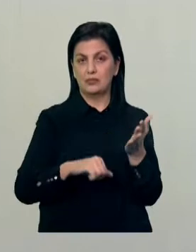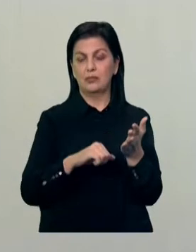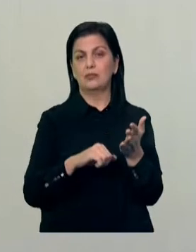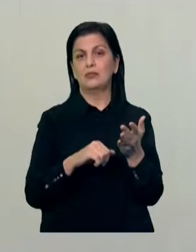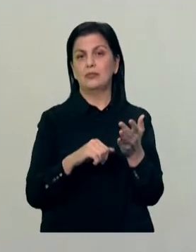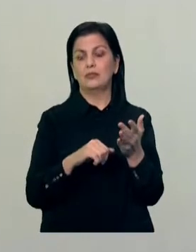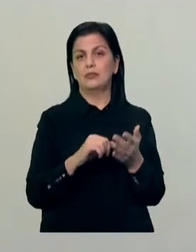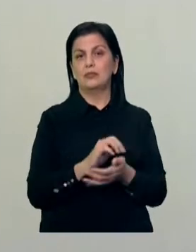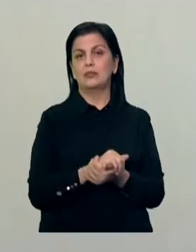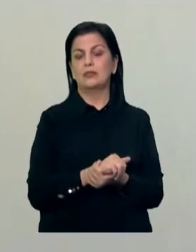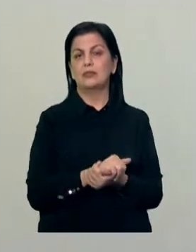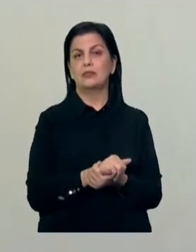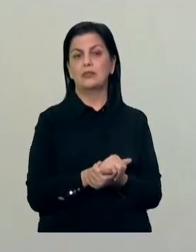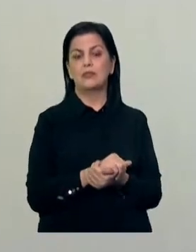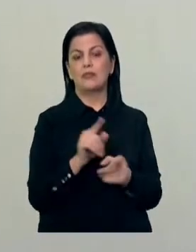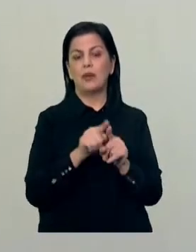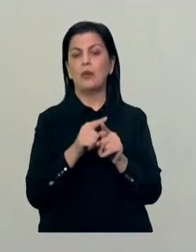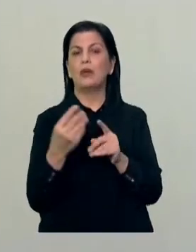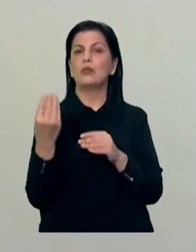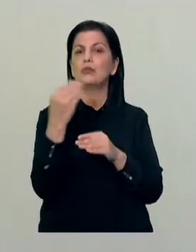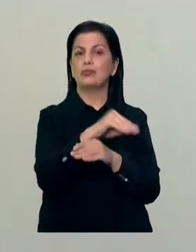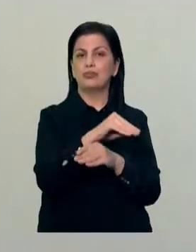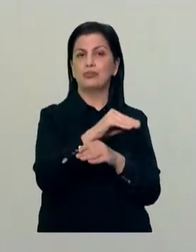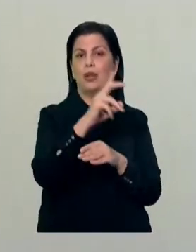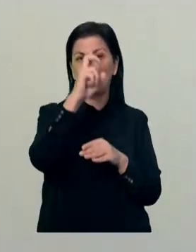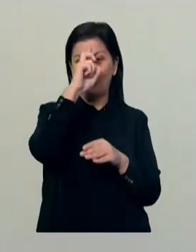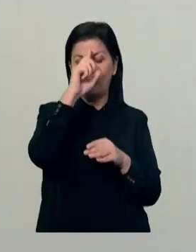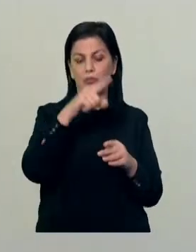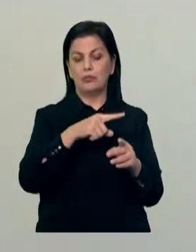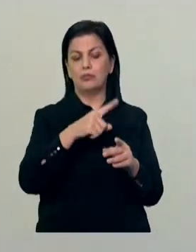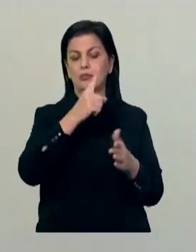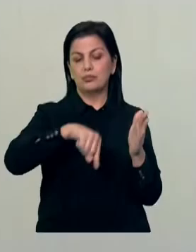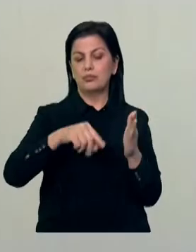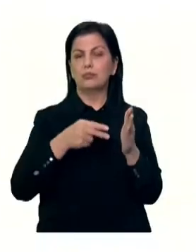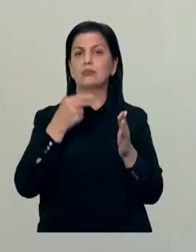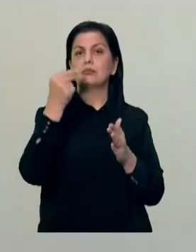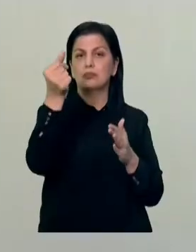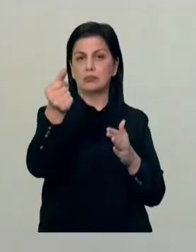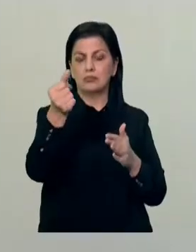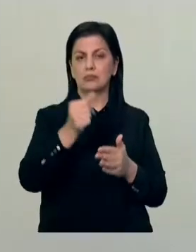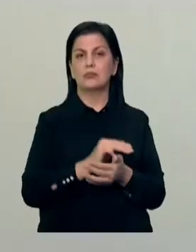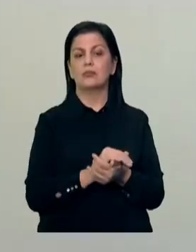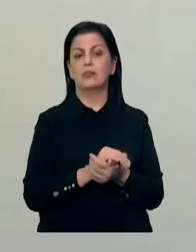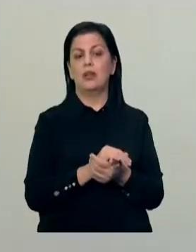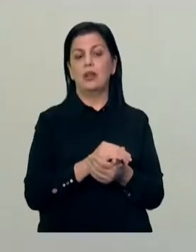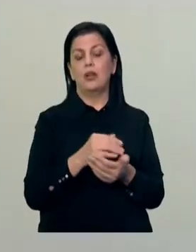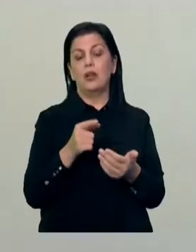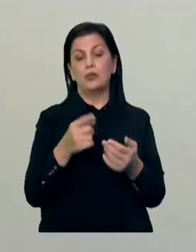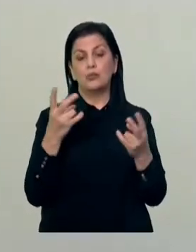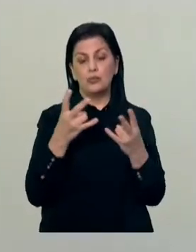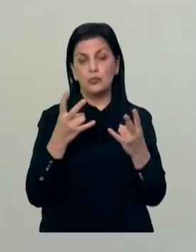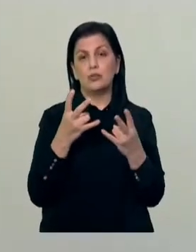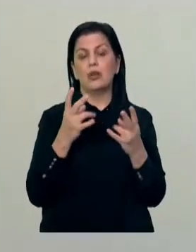kart ödənişlərə əlavə olaraq tutularaq dövlətə ödənilir müvəkkil banklar tərəfindən. Rəqabətin qorunması